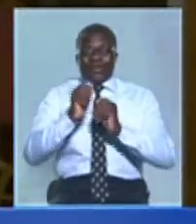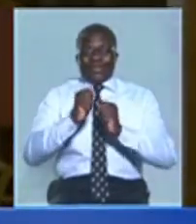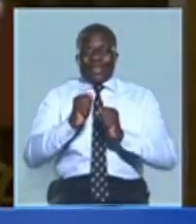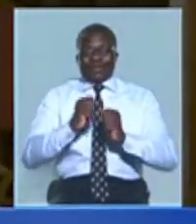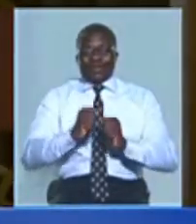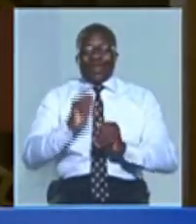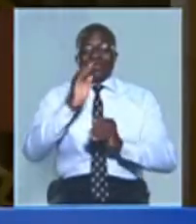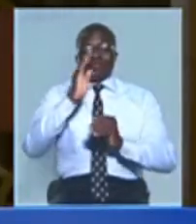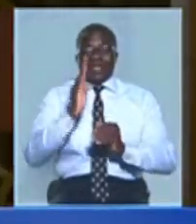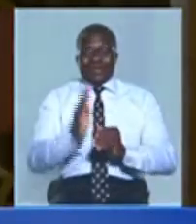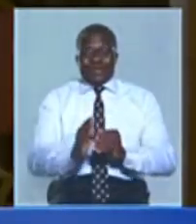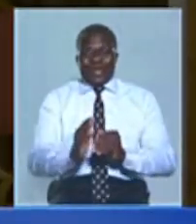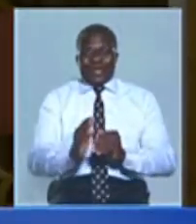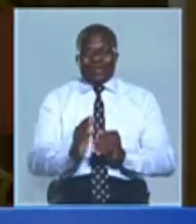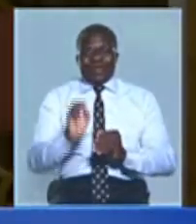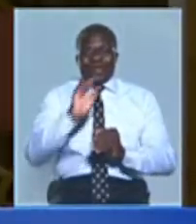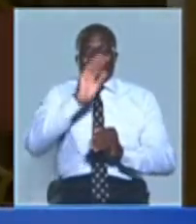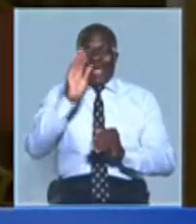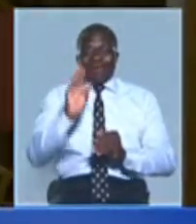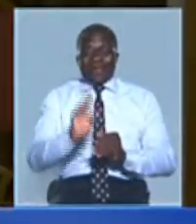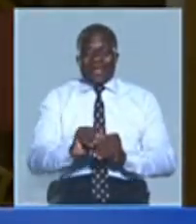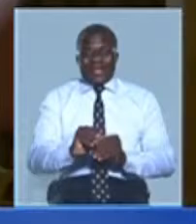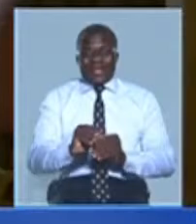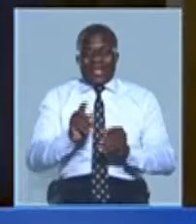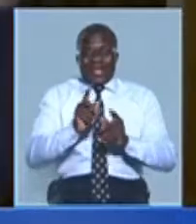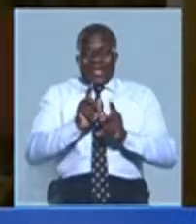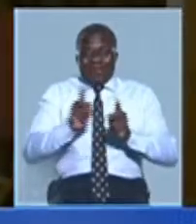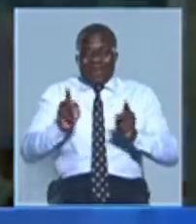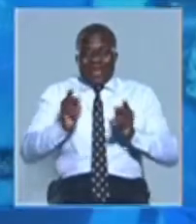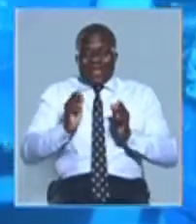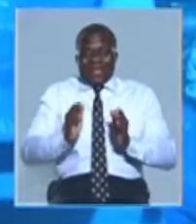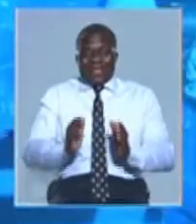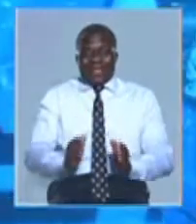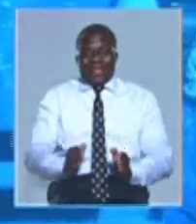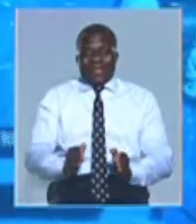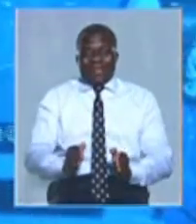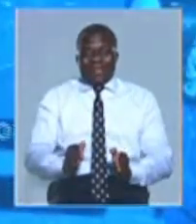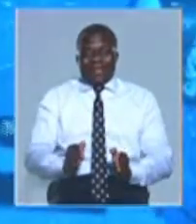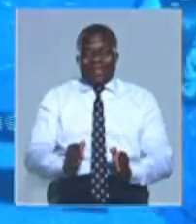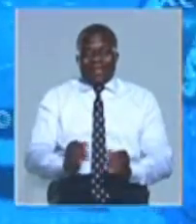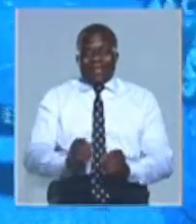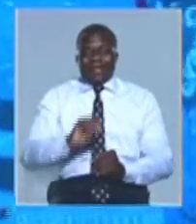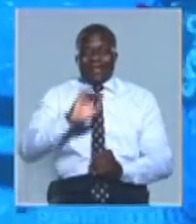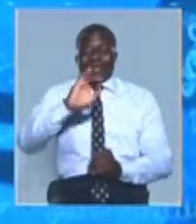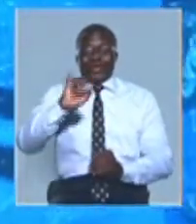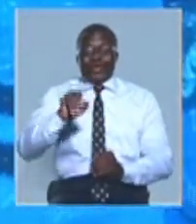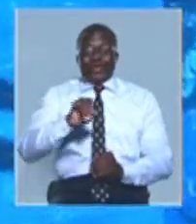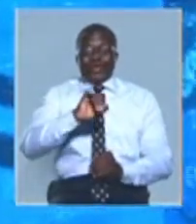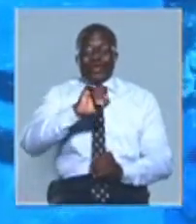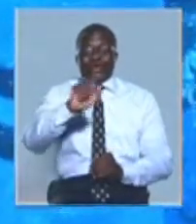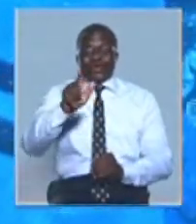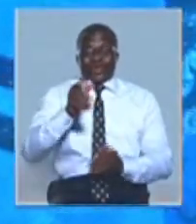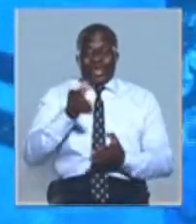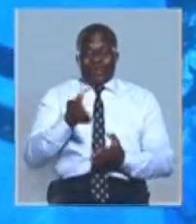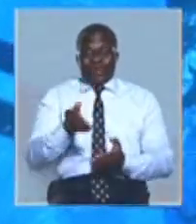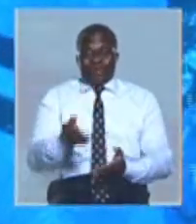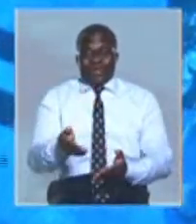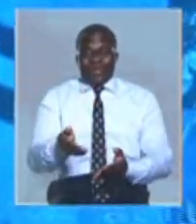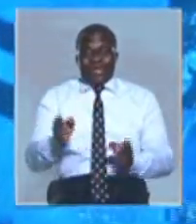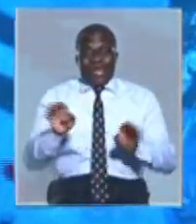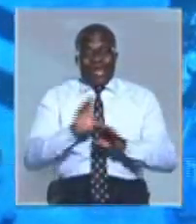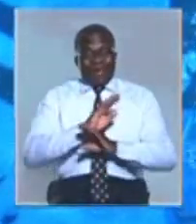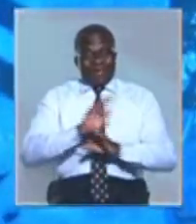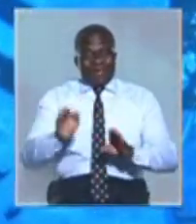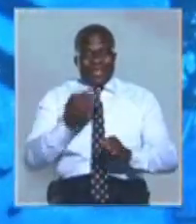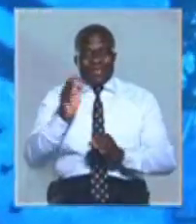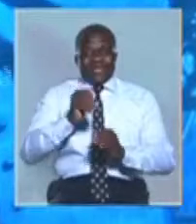livresque béninois, africain, planétaire. Allez, c'est sur cet élément que nous mettons un terme à ce journal. Merci